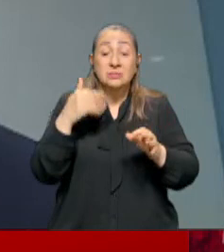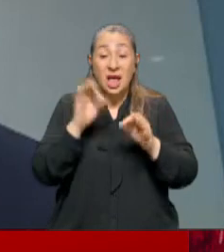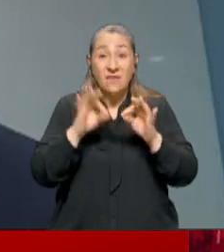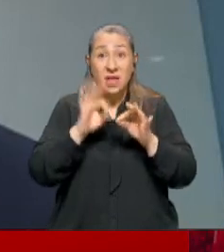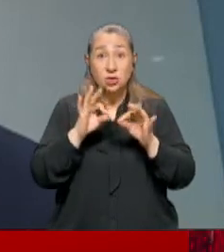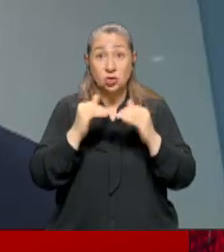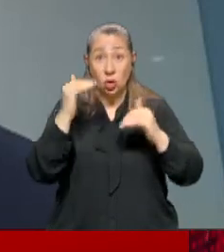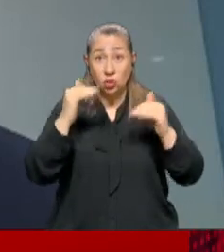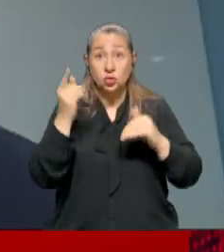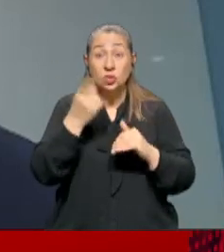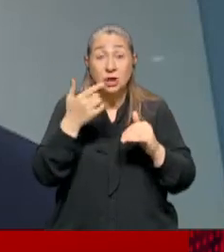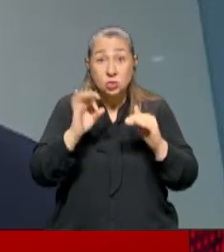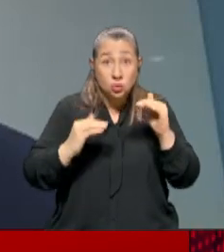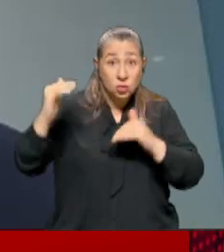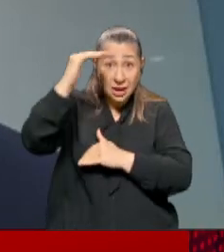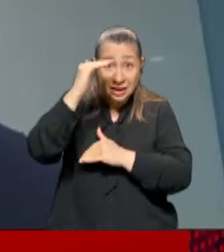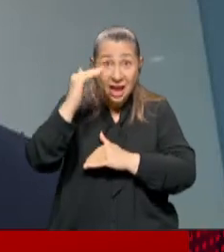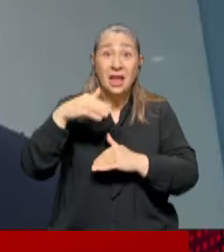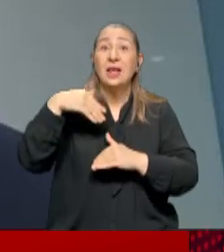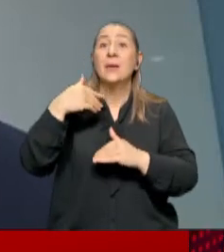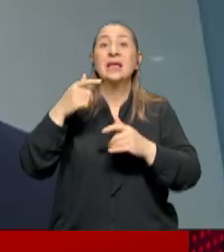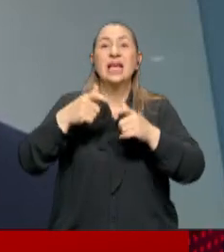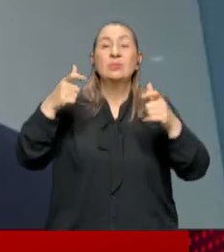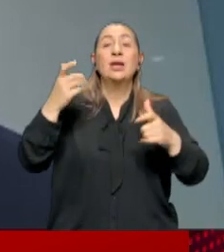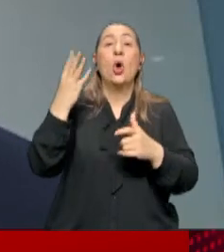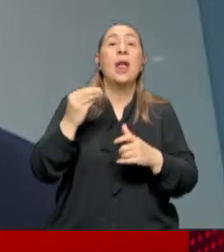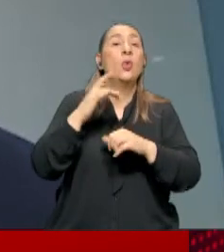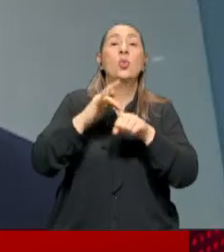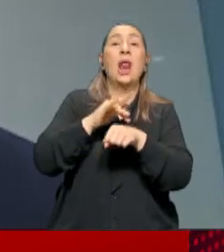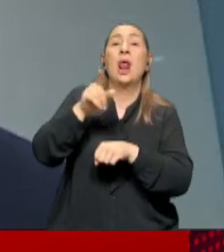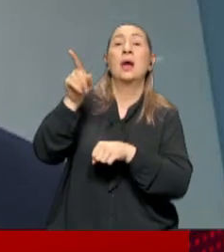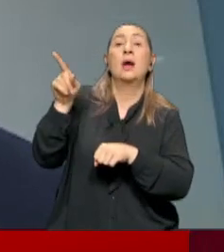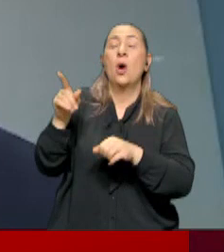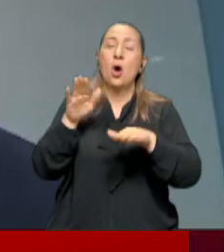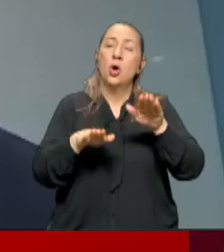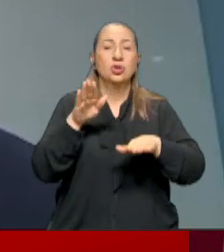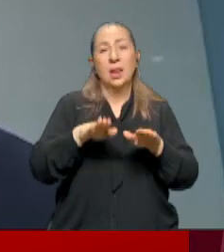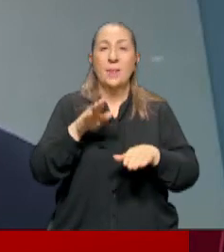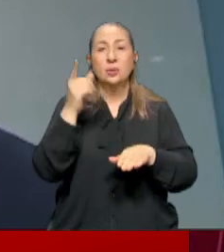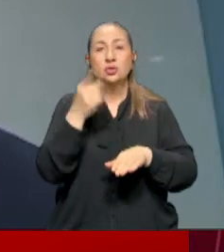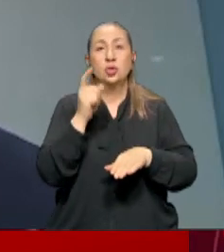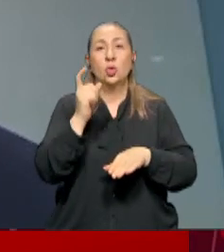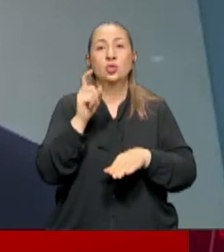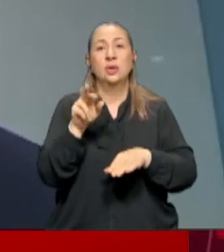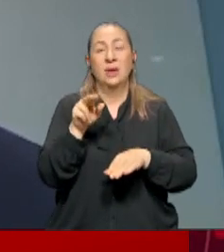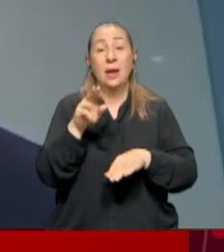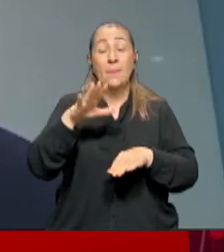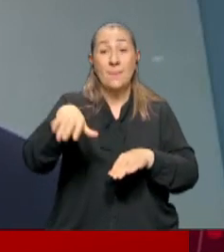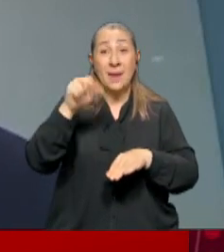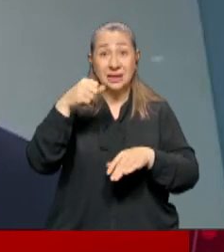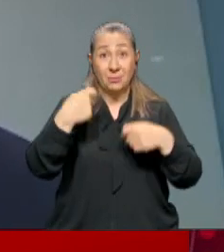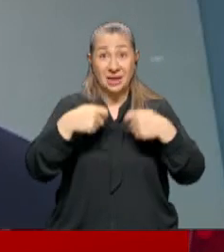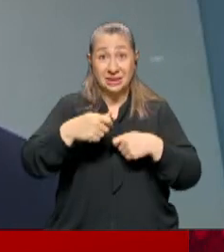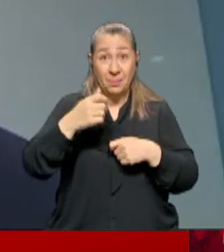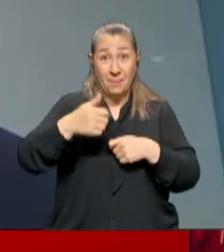enflasyon muz 160'ın üzerinde diğer Gelişmekte olan ülkelerdeki ortalama enflasyon şu an 109 civarı Merkez